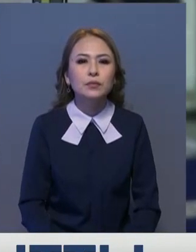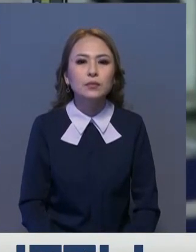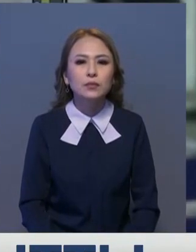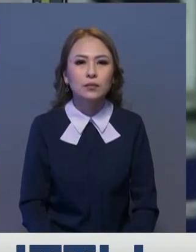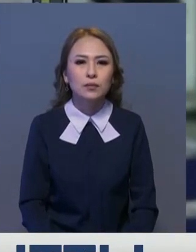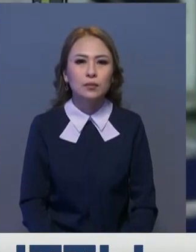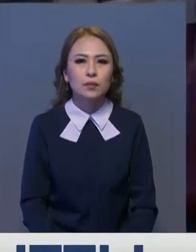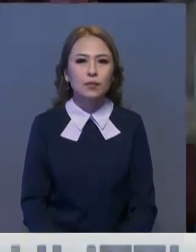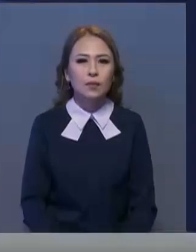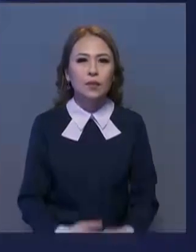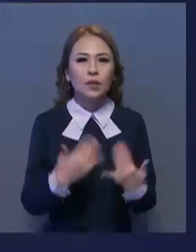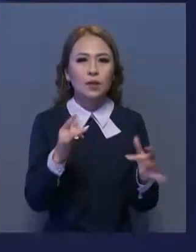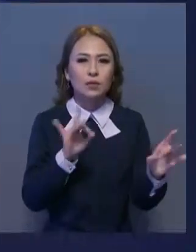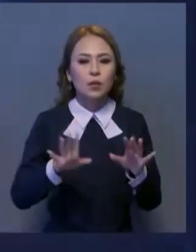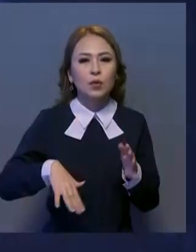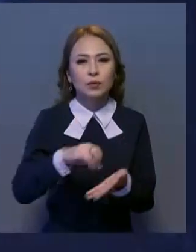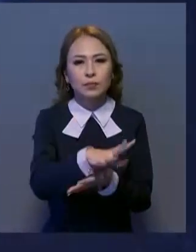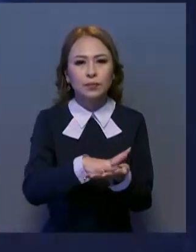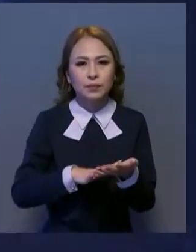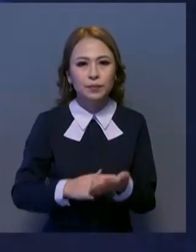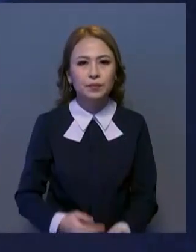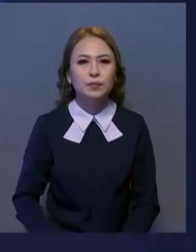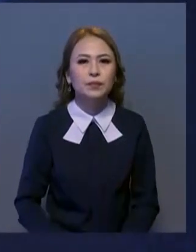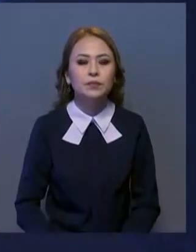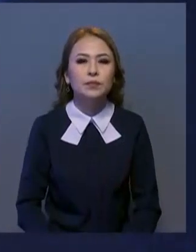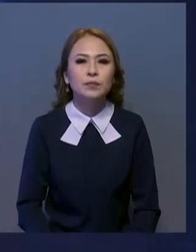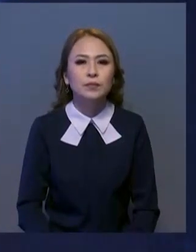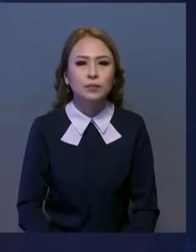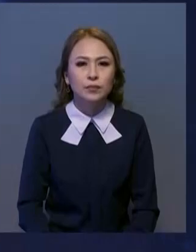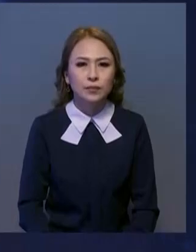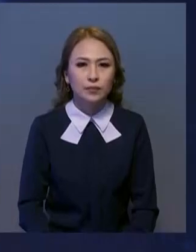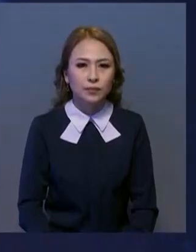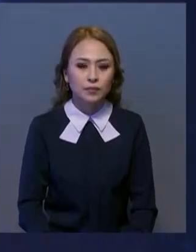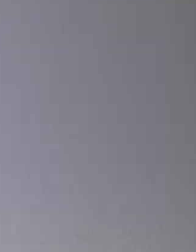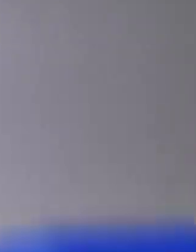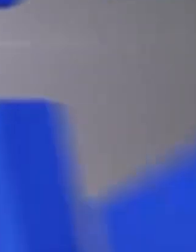Қымбатты көрермен, арнамызда шағын жарнама, бізбен бірге болыңыздар.